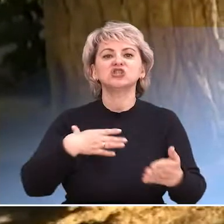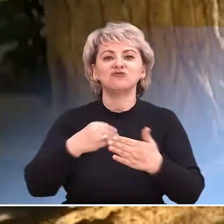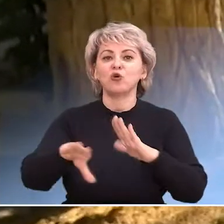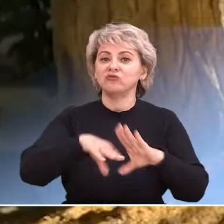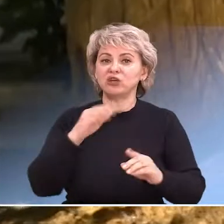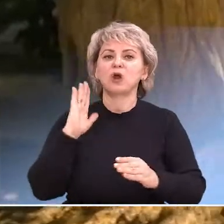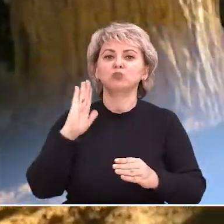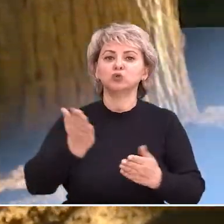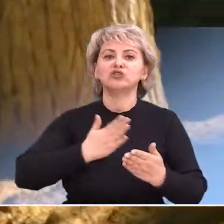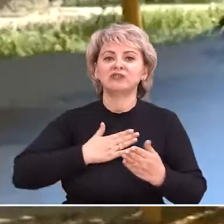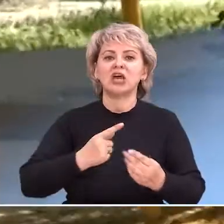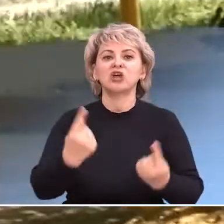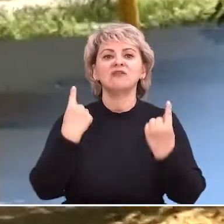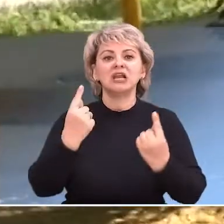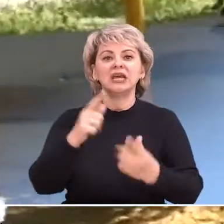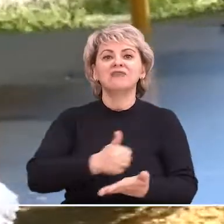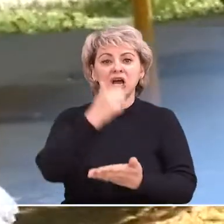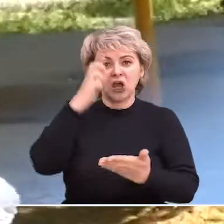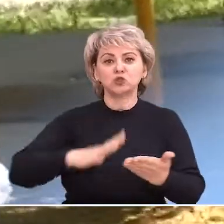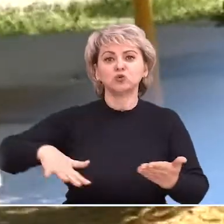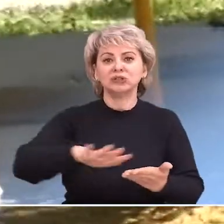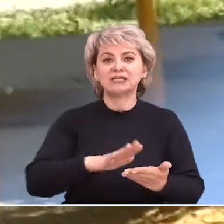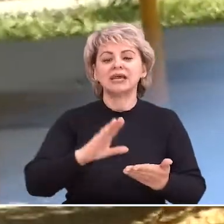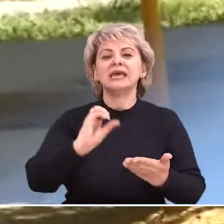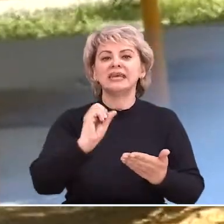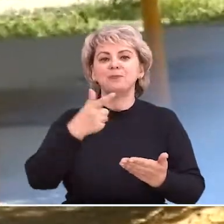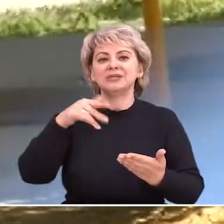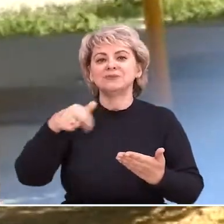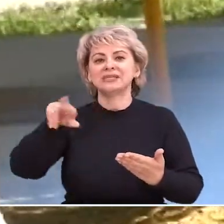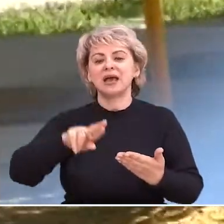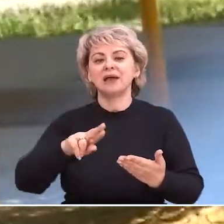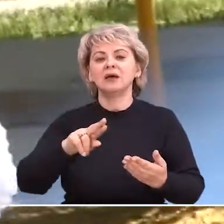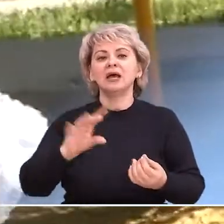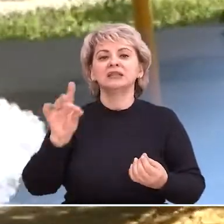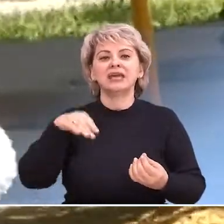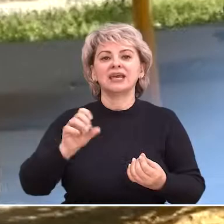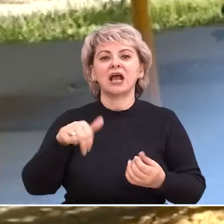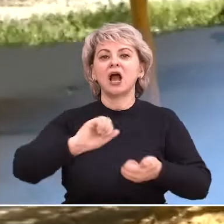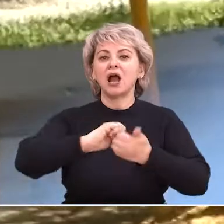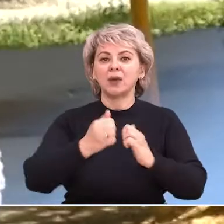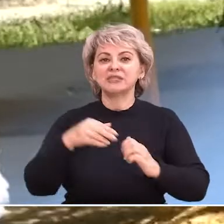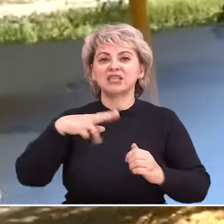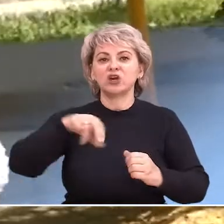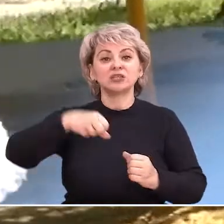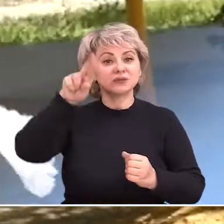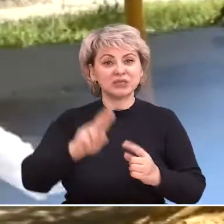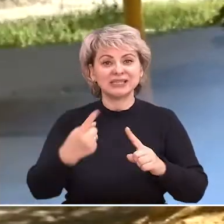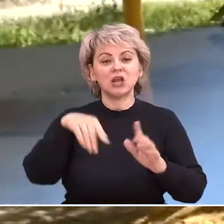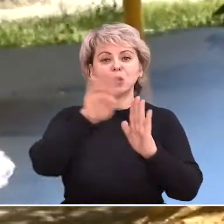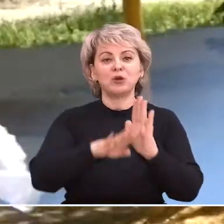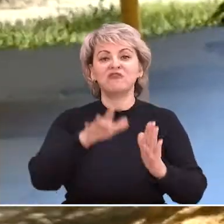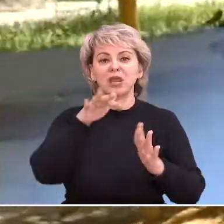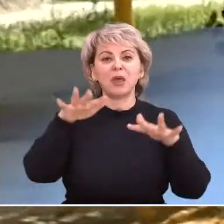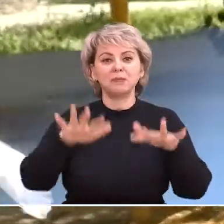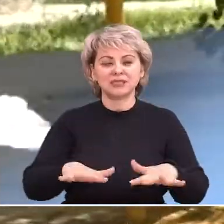смог сделать свой выбор для будущего нашей великой державы. Елена Письменская, Лариса Алташкина, ТРК «Каменск ТР»,